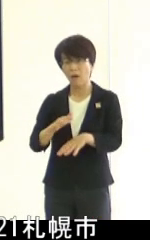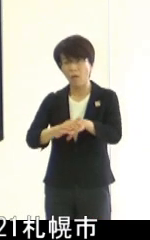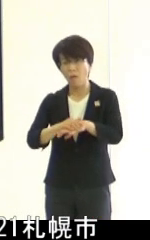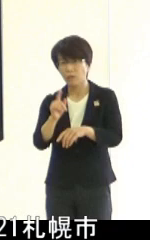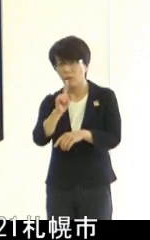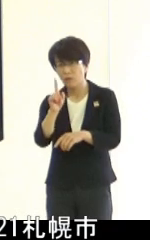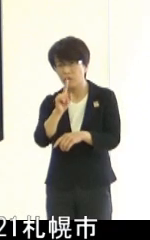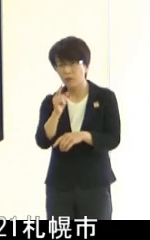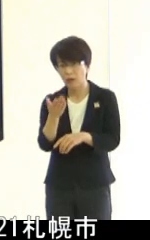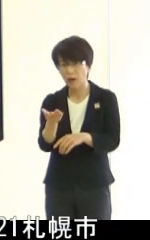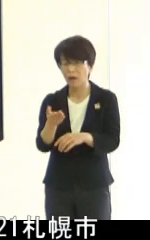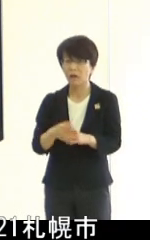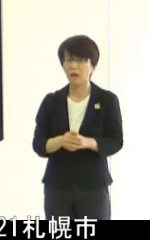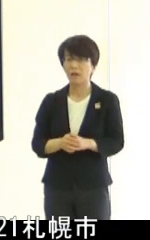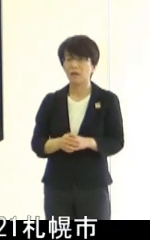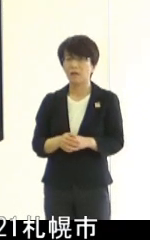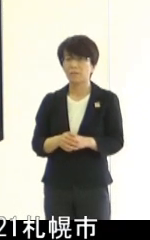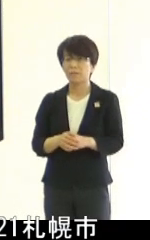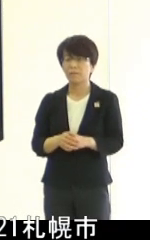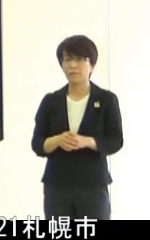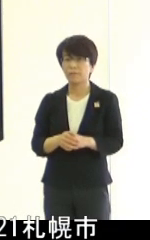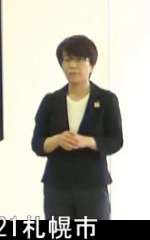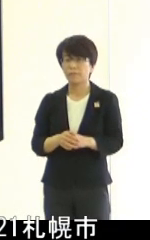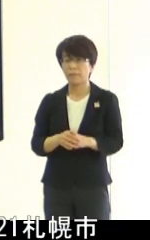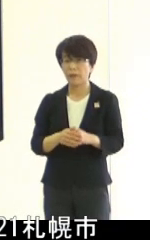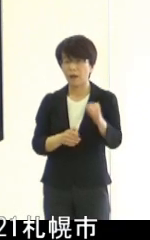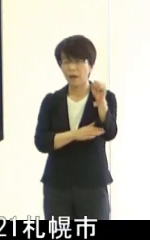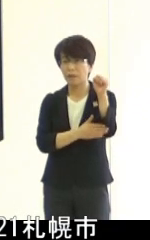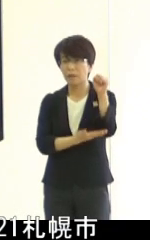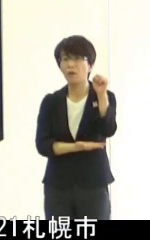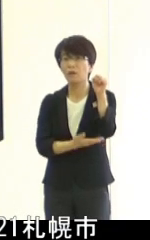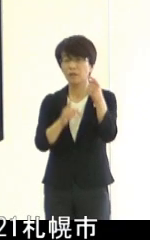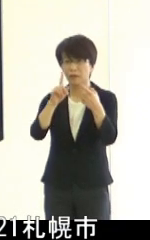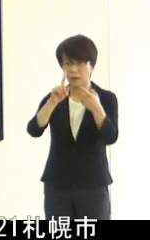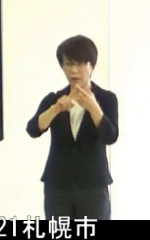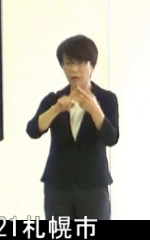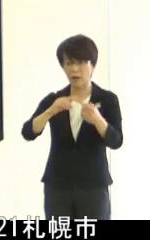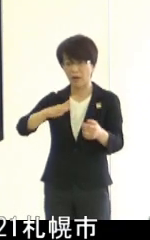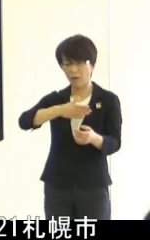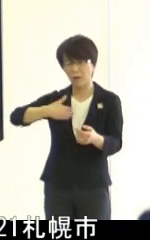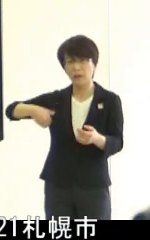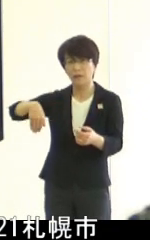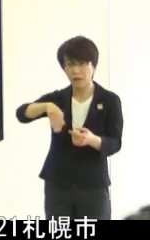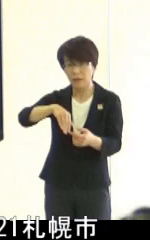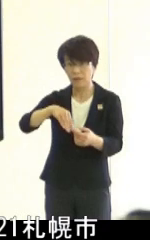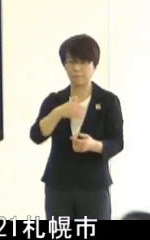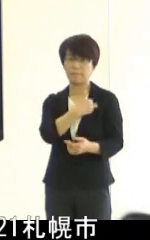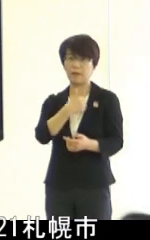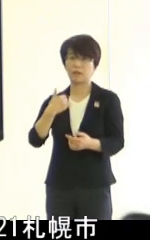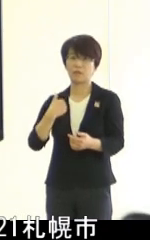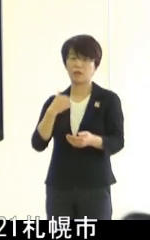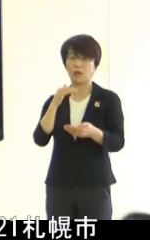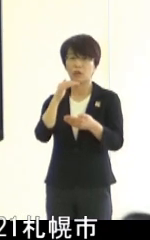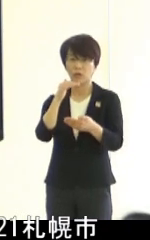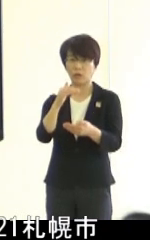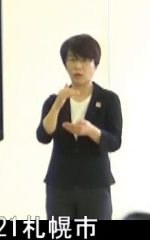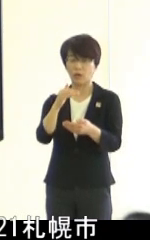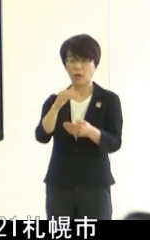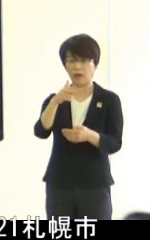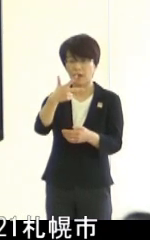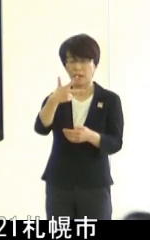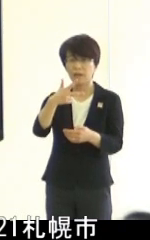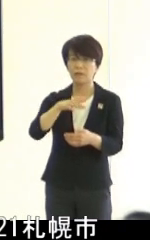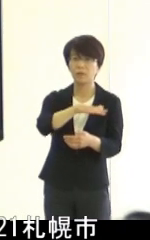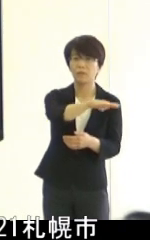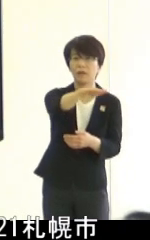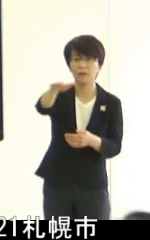ことでありますけれども基本的に良い私たちができることそれからの市民の皆さんに